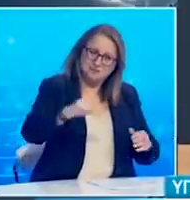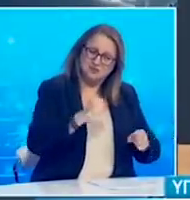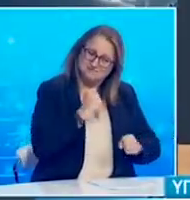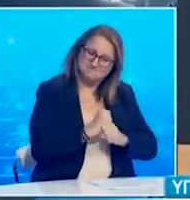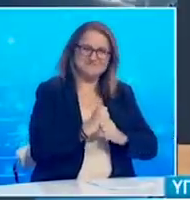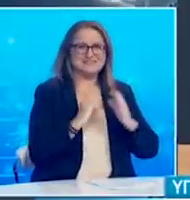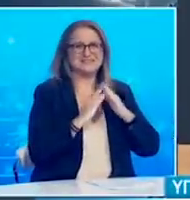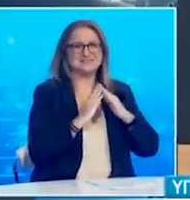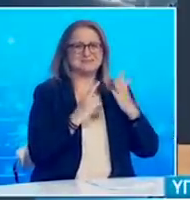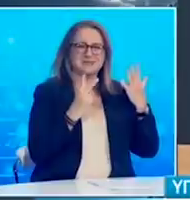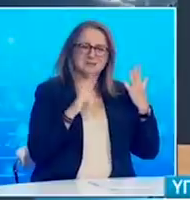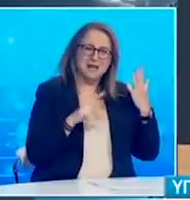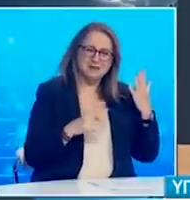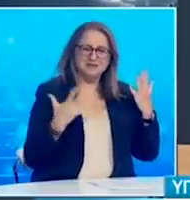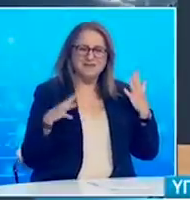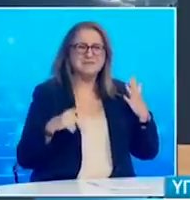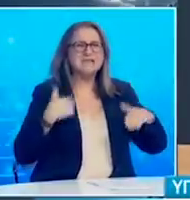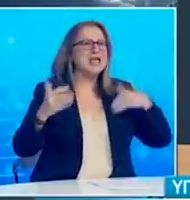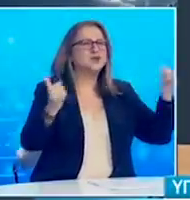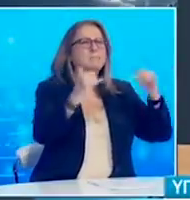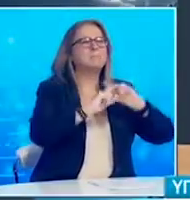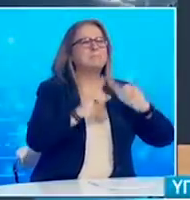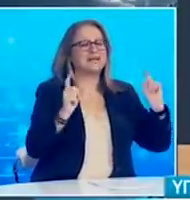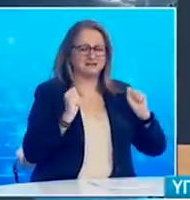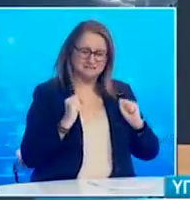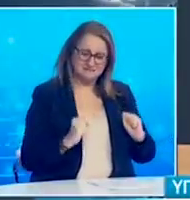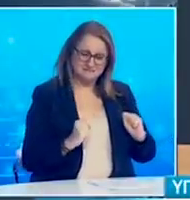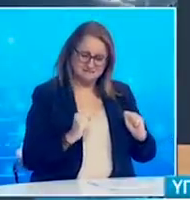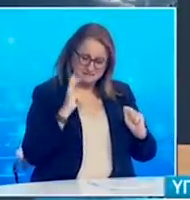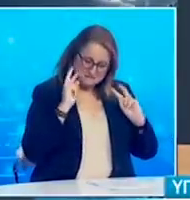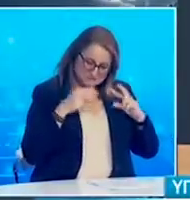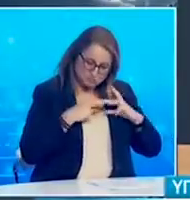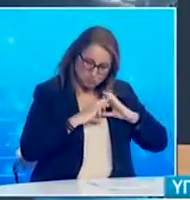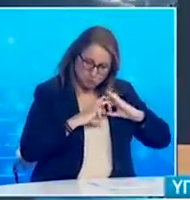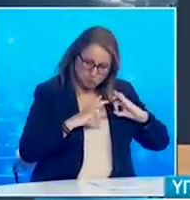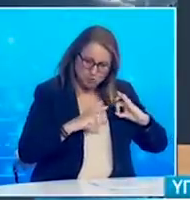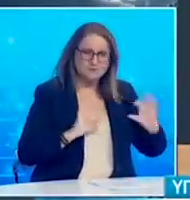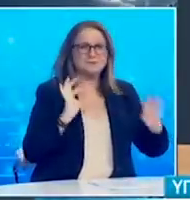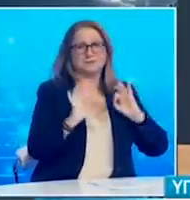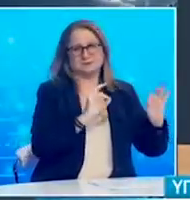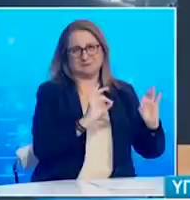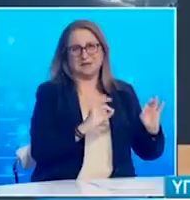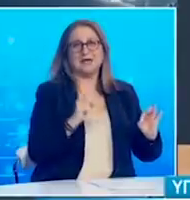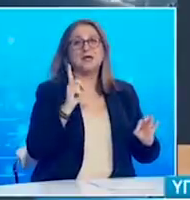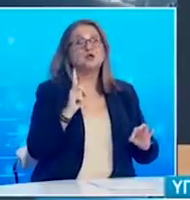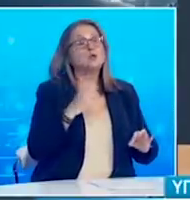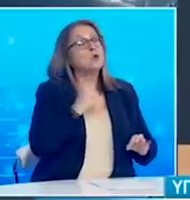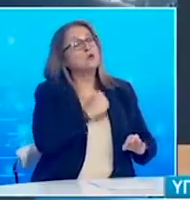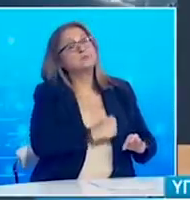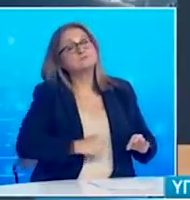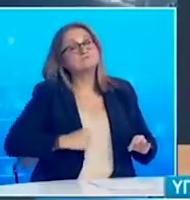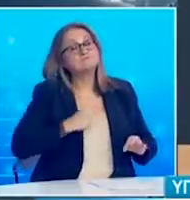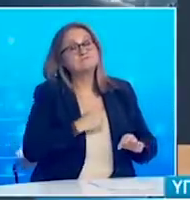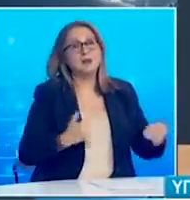χρονικό διάστημα 7 με 10 ημέρες. Ιδιαίτερη ανησυχία προκαλεί η εκτεταμένη διασπορά σε νεαρότερες ηλικίες.